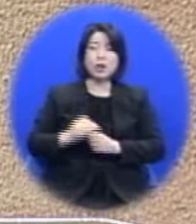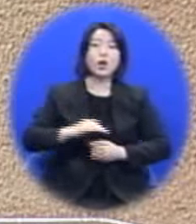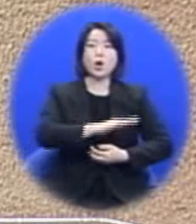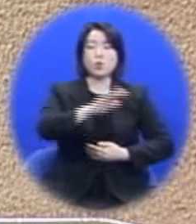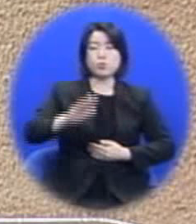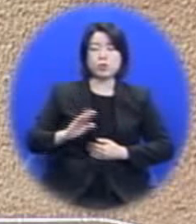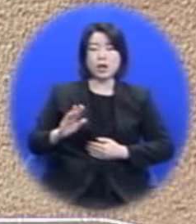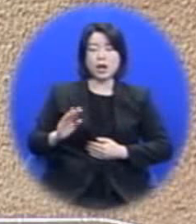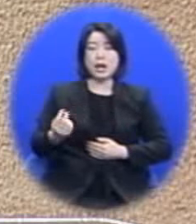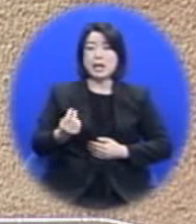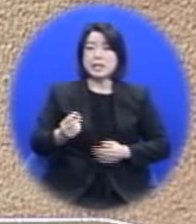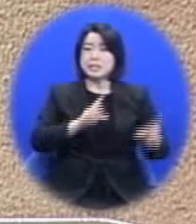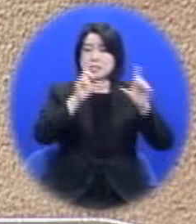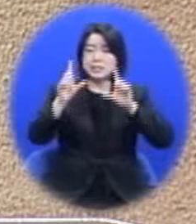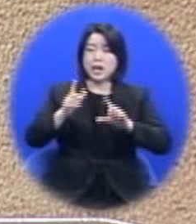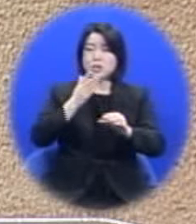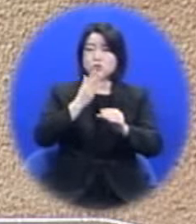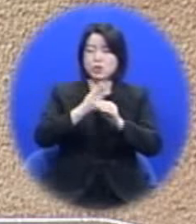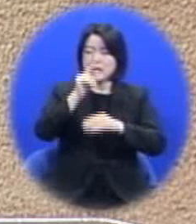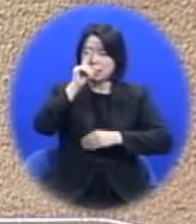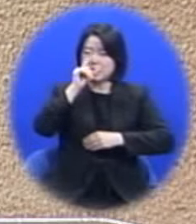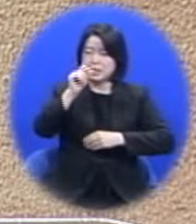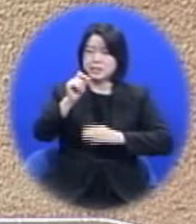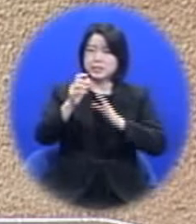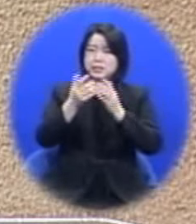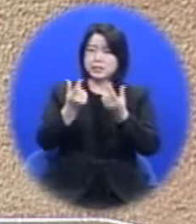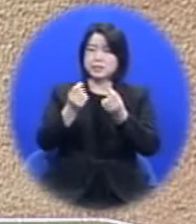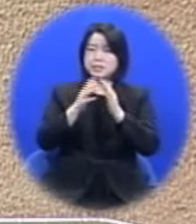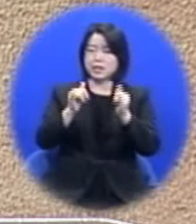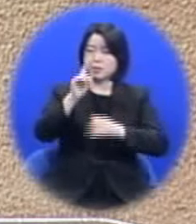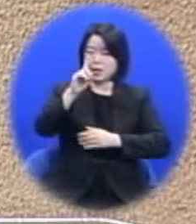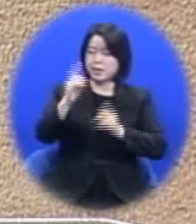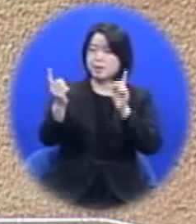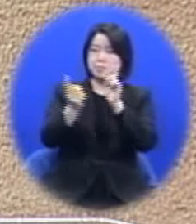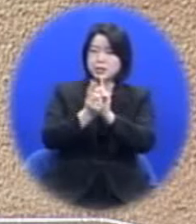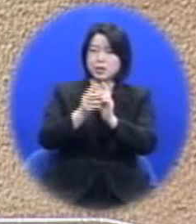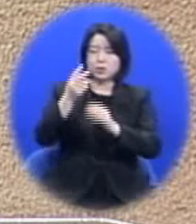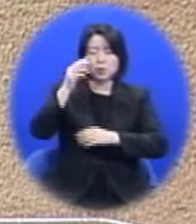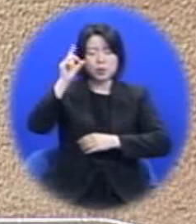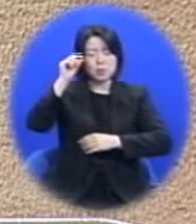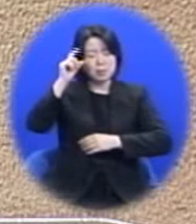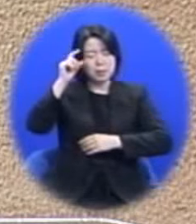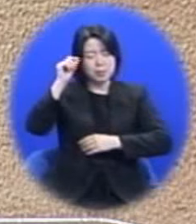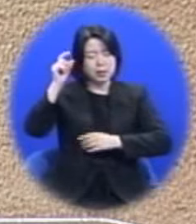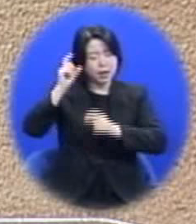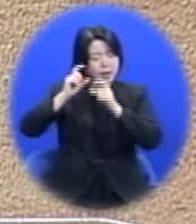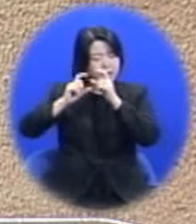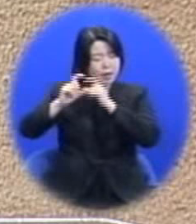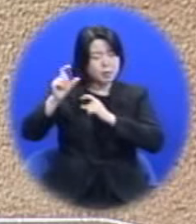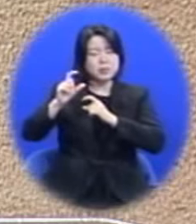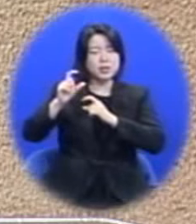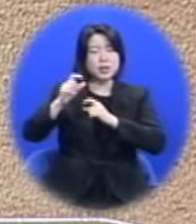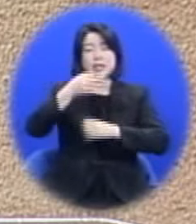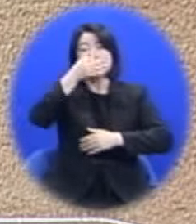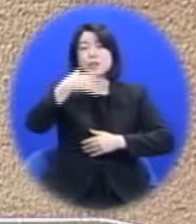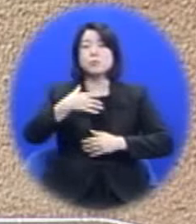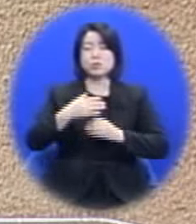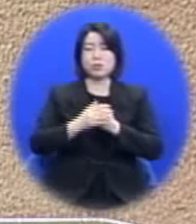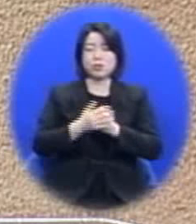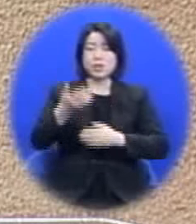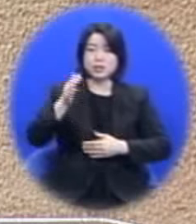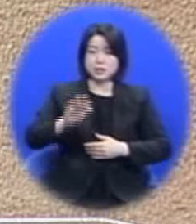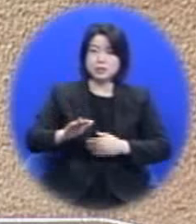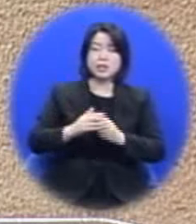살다가 가시 같은 사람 한 사람을 만나도 밤잠을 못 자잖아요. 가시 같은 환경 때문에 그렇게 힘들잖아요.